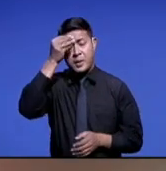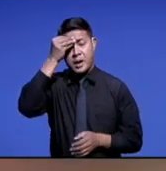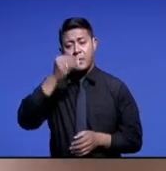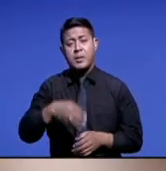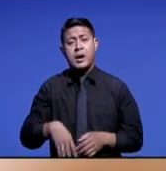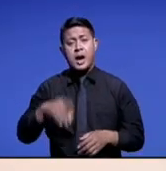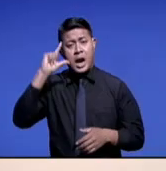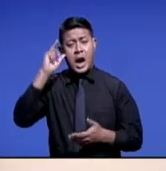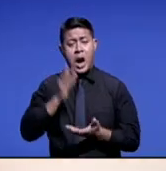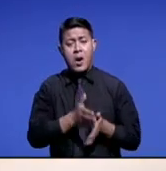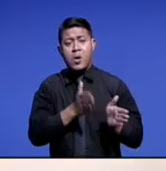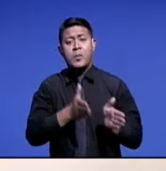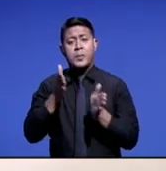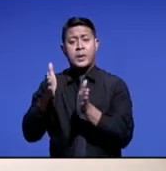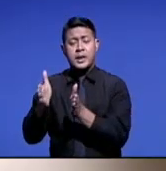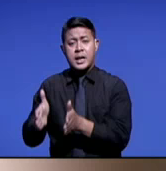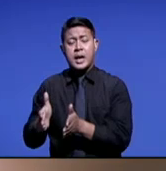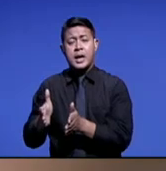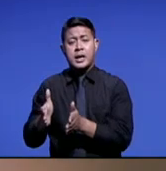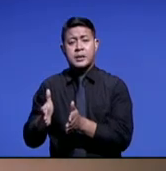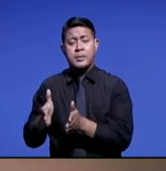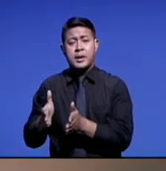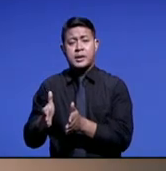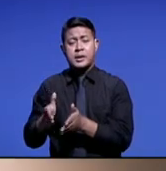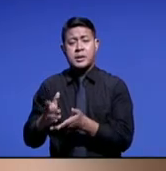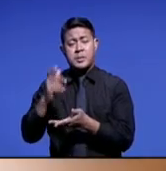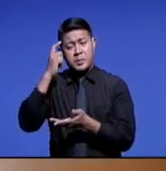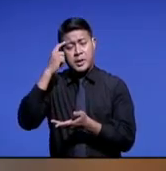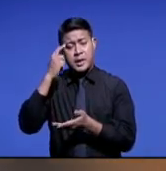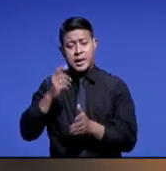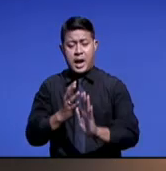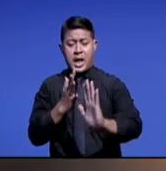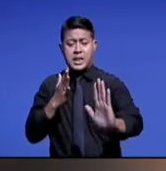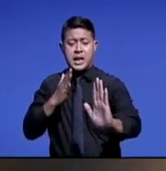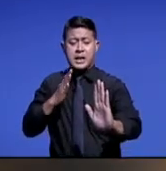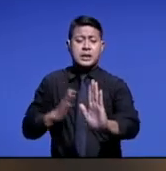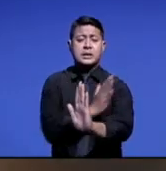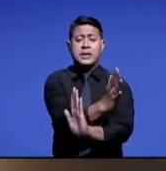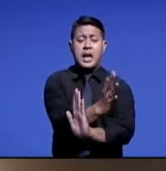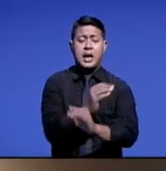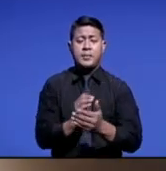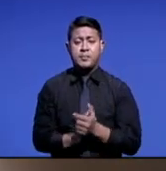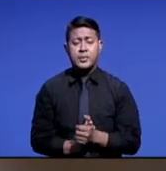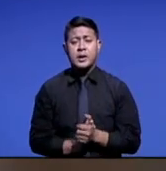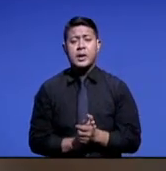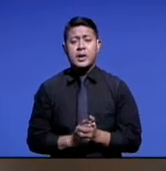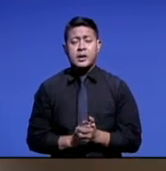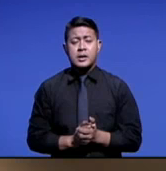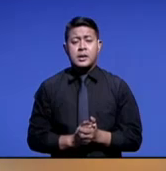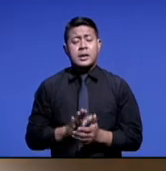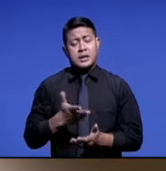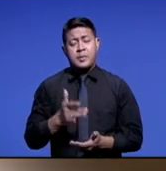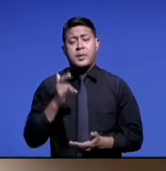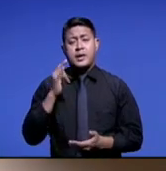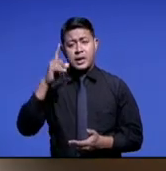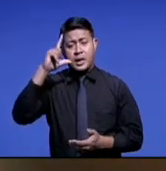Ahok yang berpindah tempat karena banyak yang ingin meminta foto mengira antriannya diselak. Salah pahaman ini tak berlangsung lama, ia pun dapat menggunakan hak pilihnya